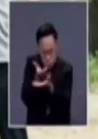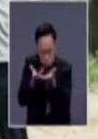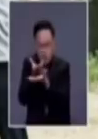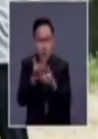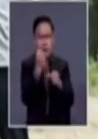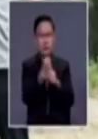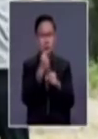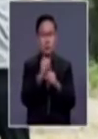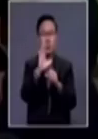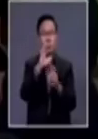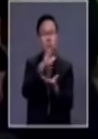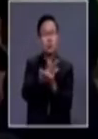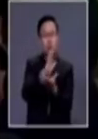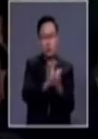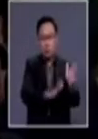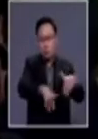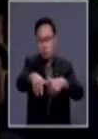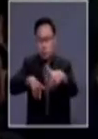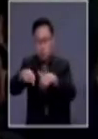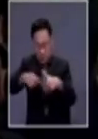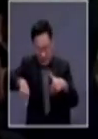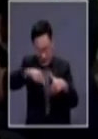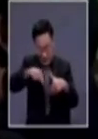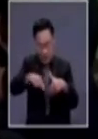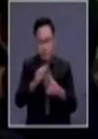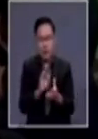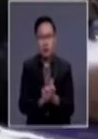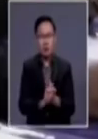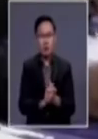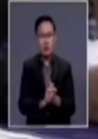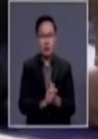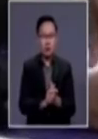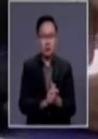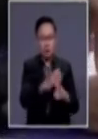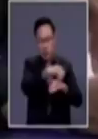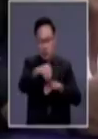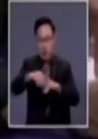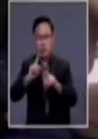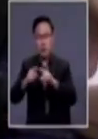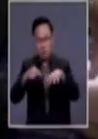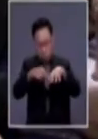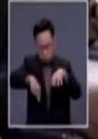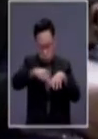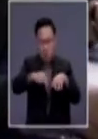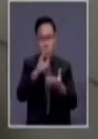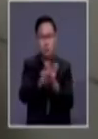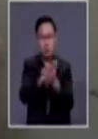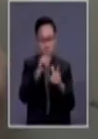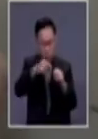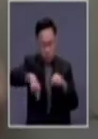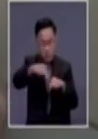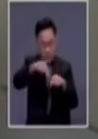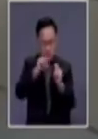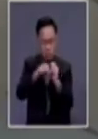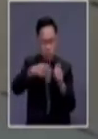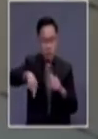ของโรงเรียนของชุมชนแล้วก็ของภาคส่วนประชาชนต่างๆเราก็จะมาคุยกันนะคะพอคุยกันแล้วเนี่ยเ